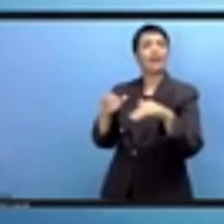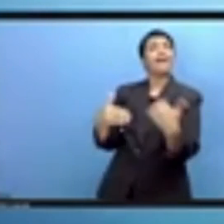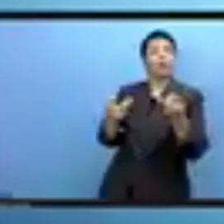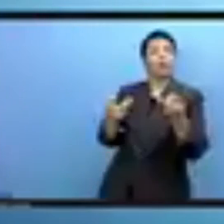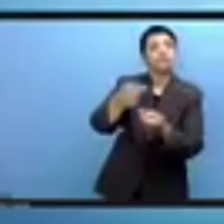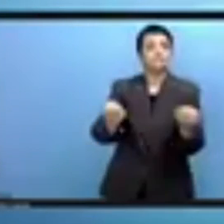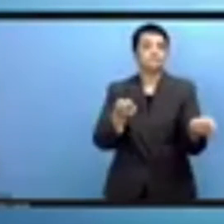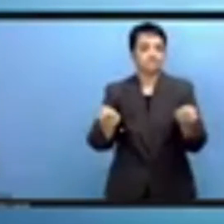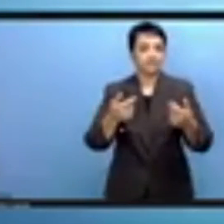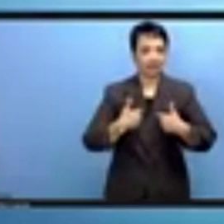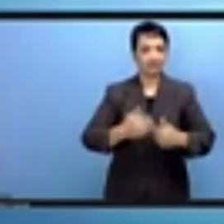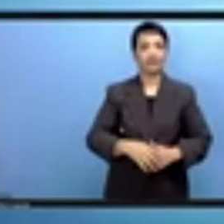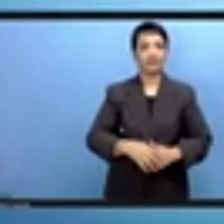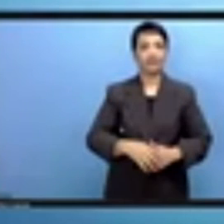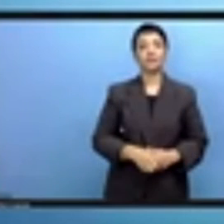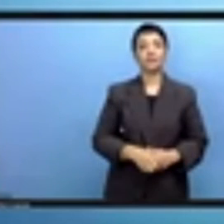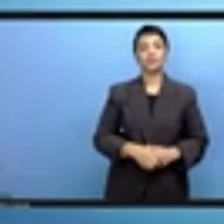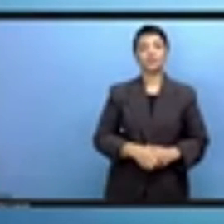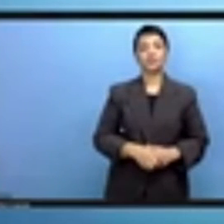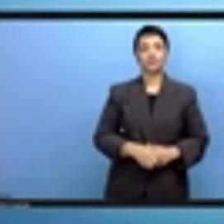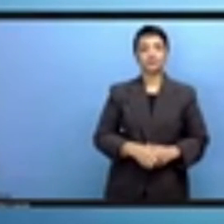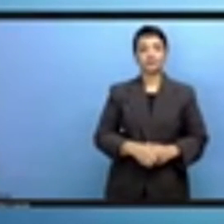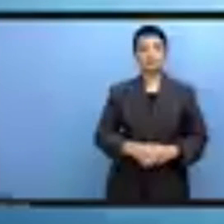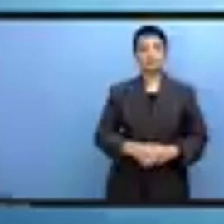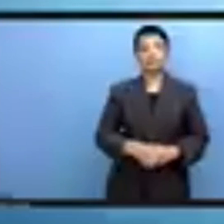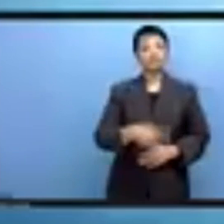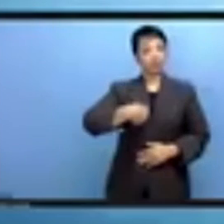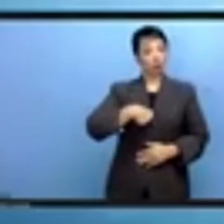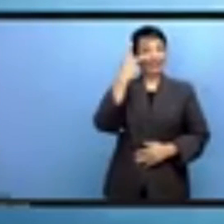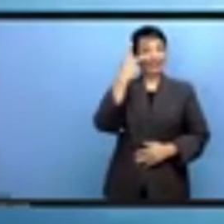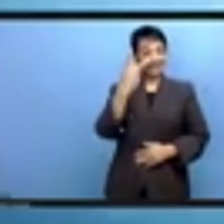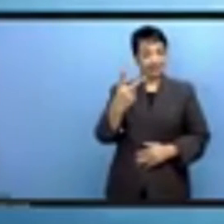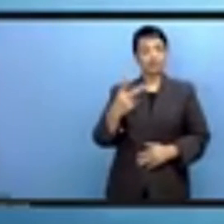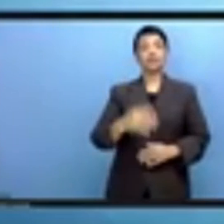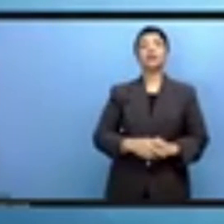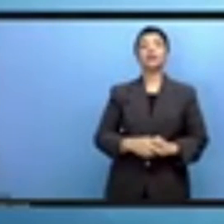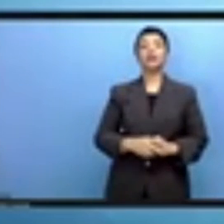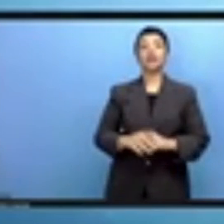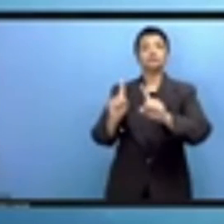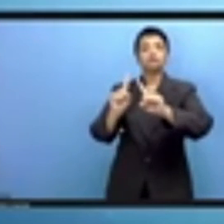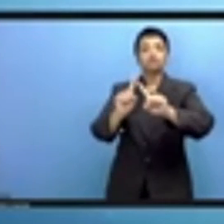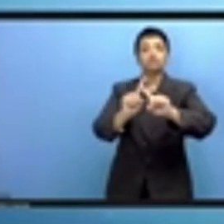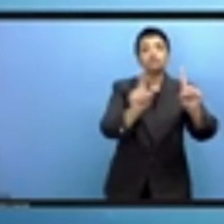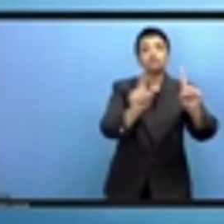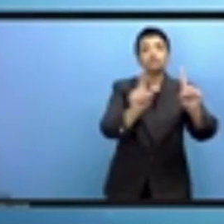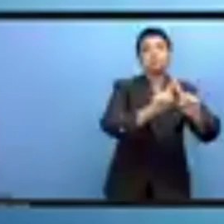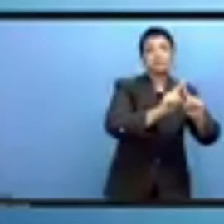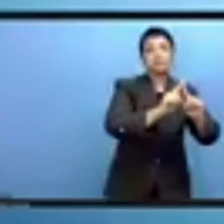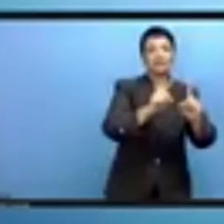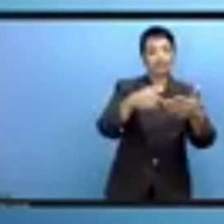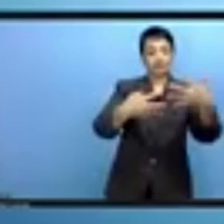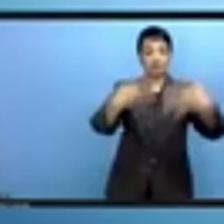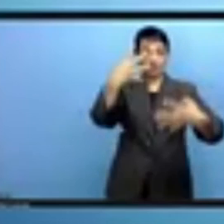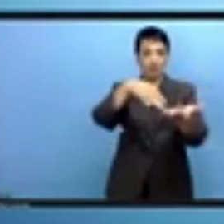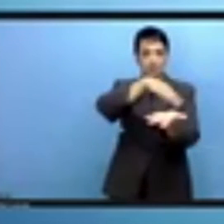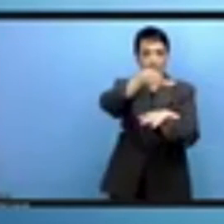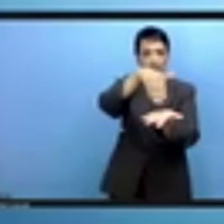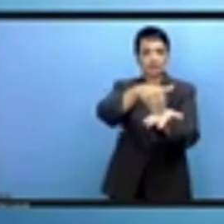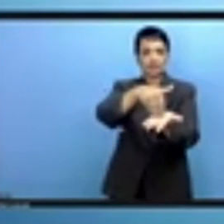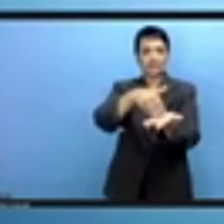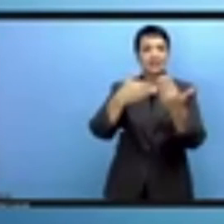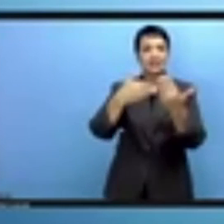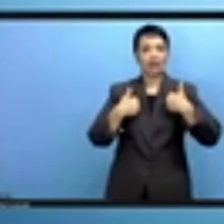关于这些关键的基础设施、数据战略以及数据治理和网络安全，我们都要小